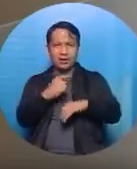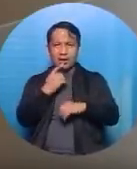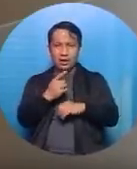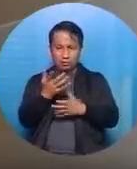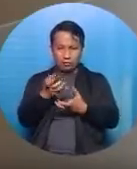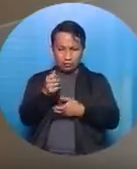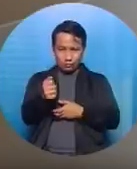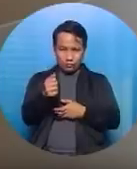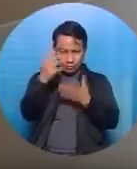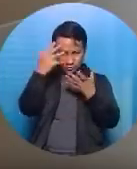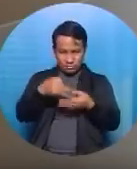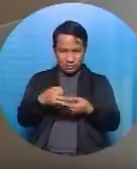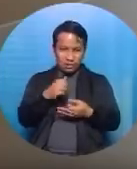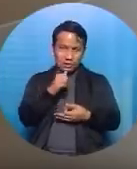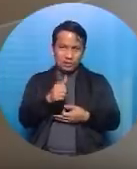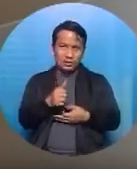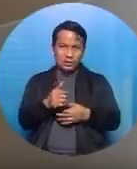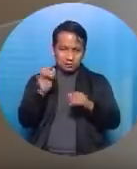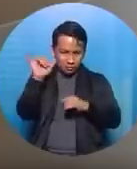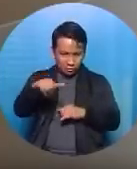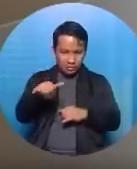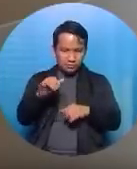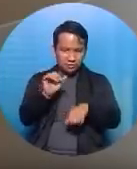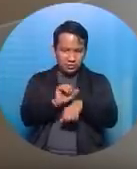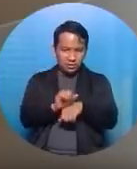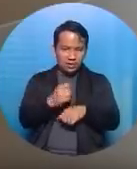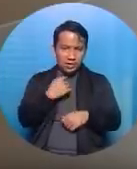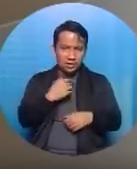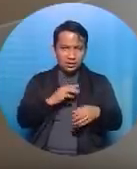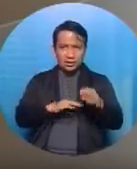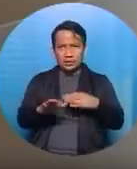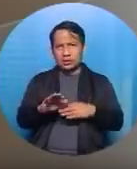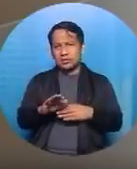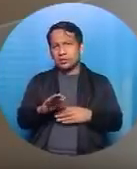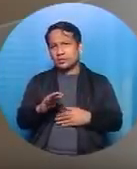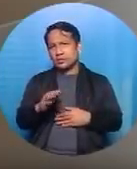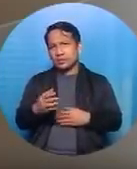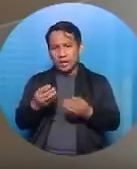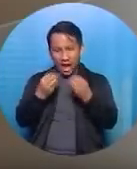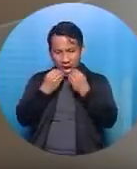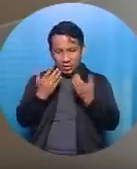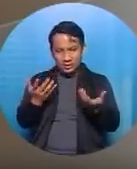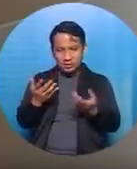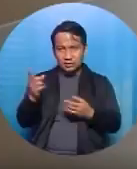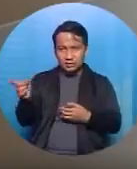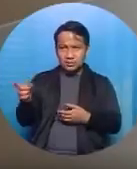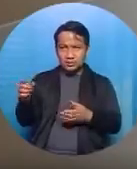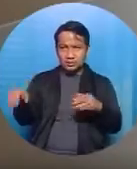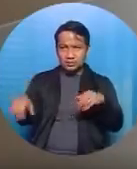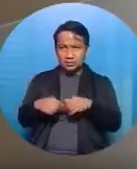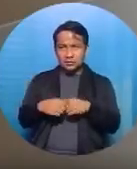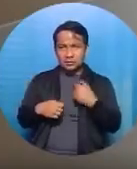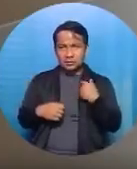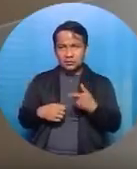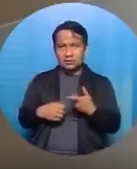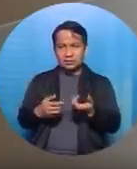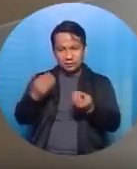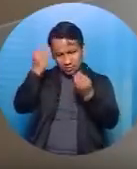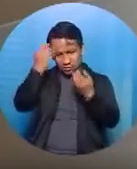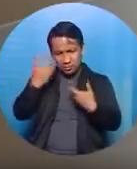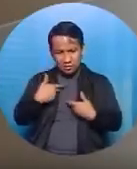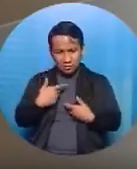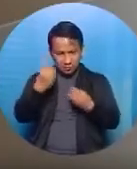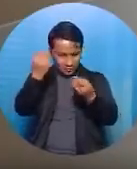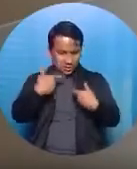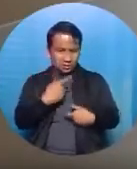Hindi ko siya pinapapasok. Siya ang may ayaw. Anong sabi mo sa amin? Nga na kami dahil hindi na pumapasok yung asawa ko. Samantalang kayo may ipon. Ayun ang pagkakaalam ko